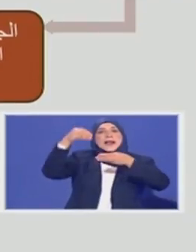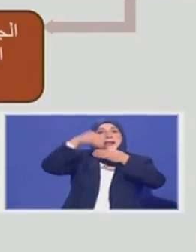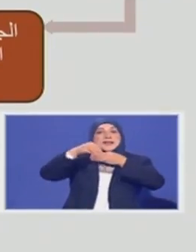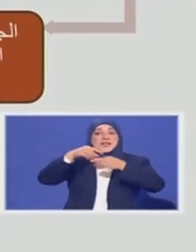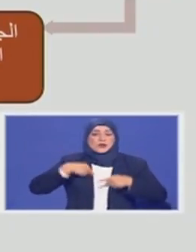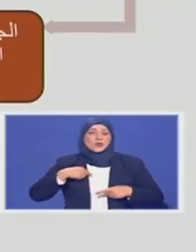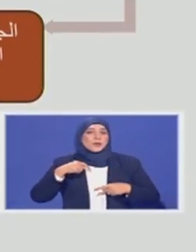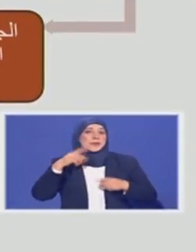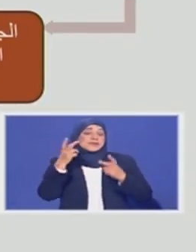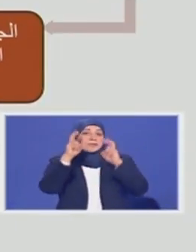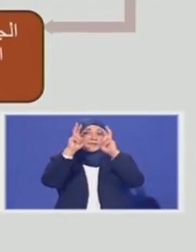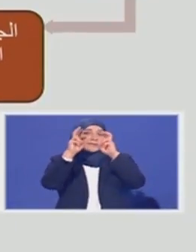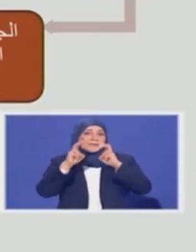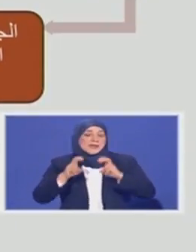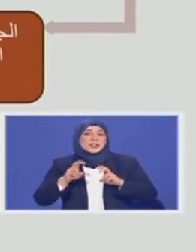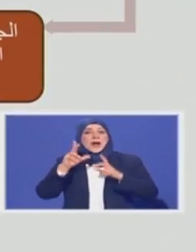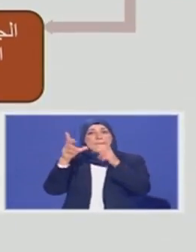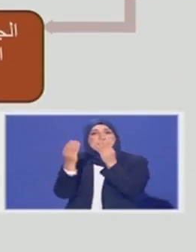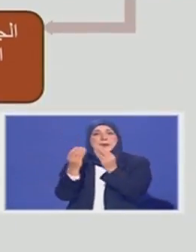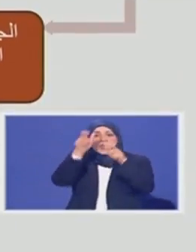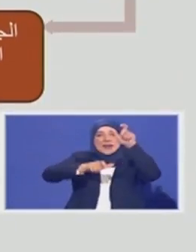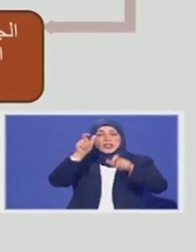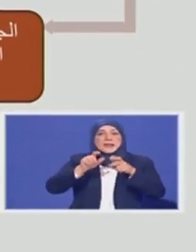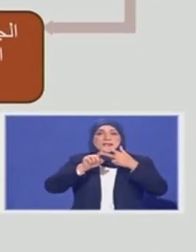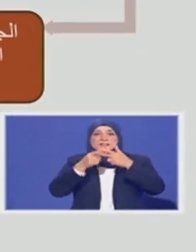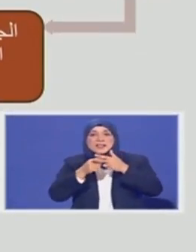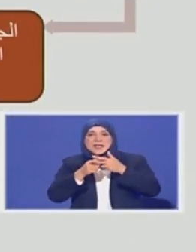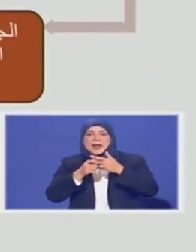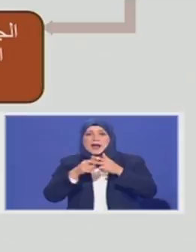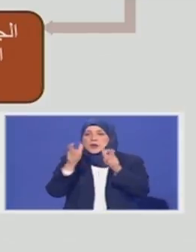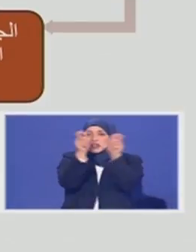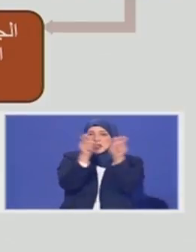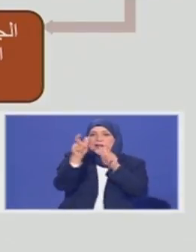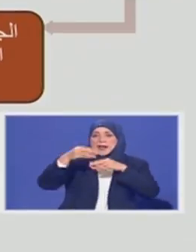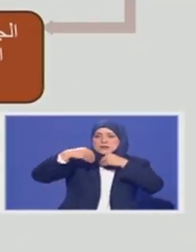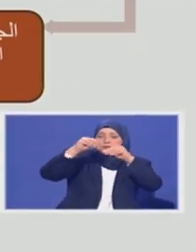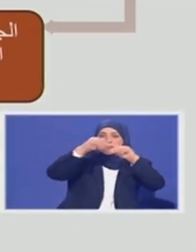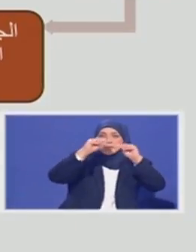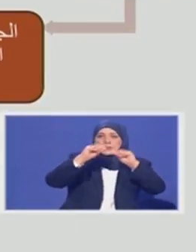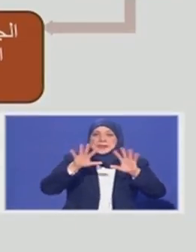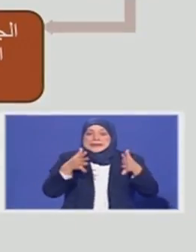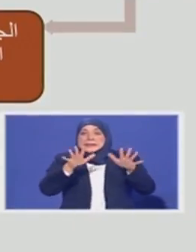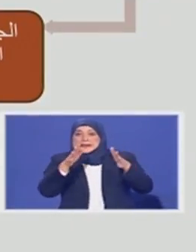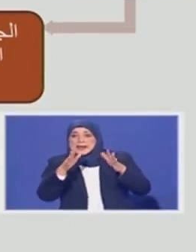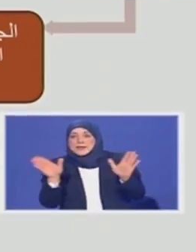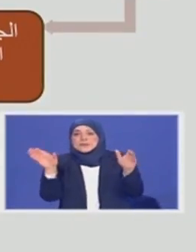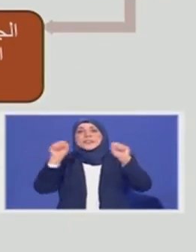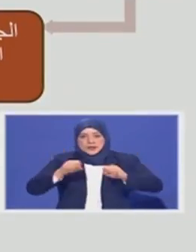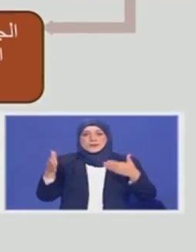نعرف العديد من الصناعيين والمؤسسات المصدرة مهددة حتى بالإغلاق، ومعناها